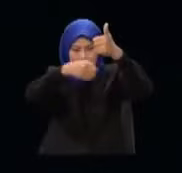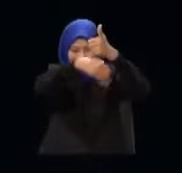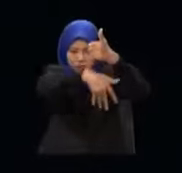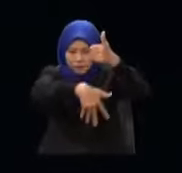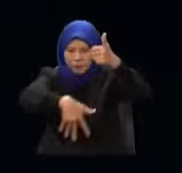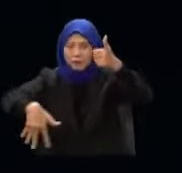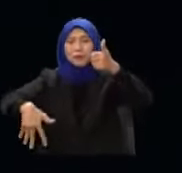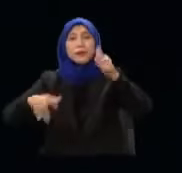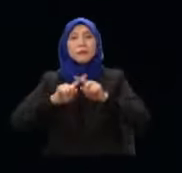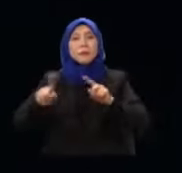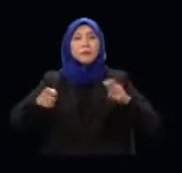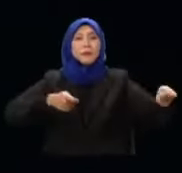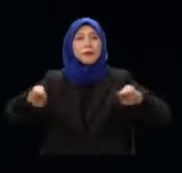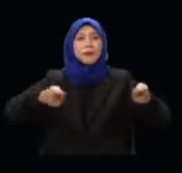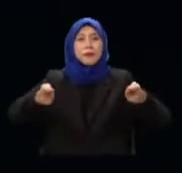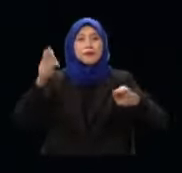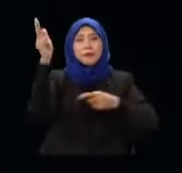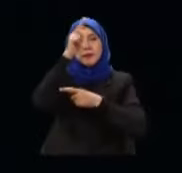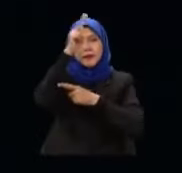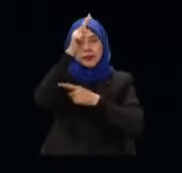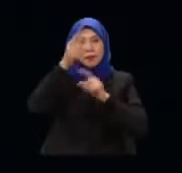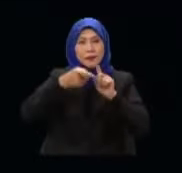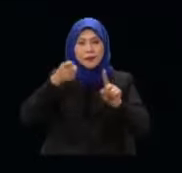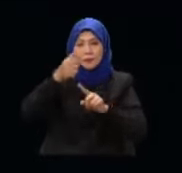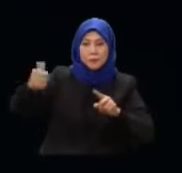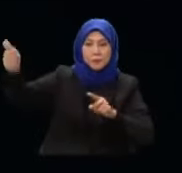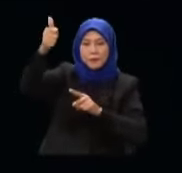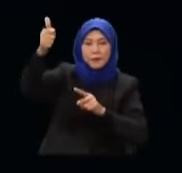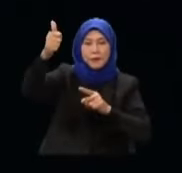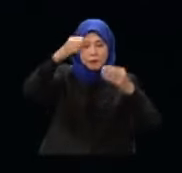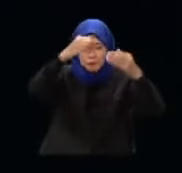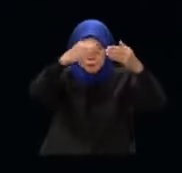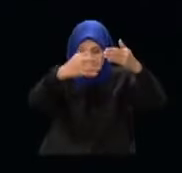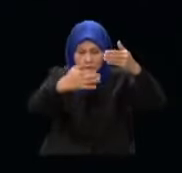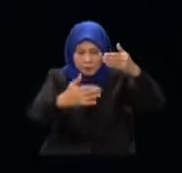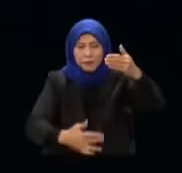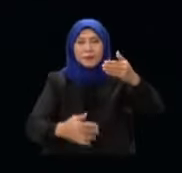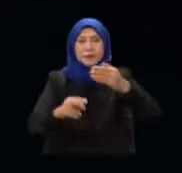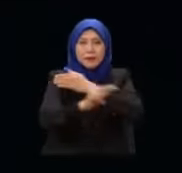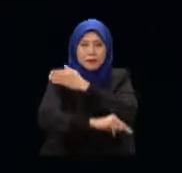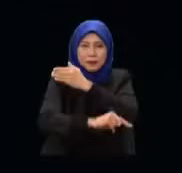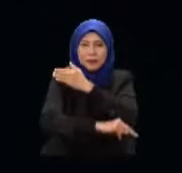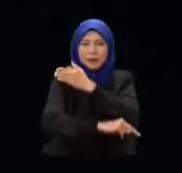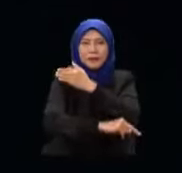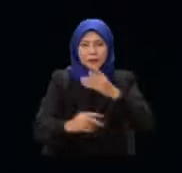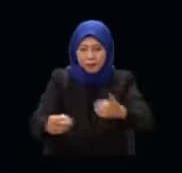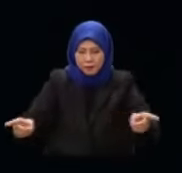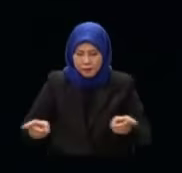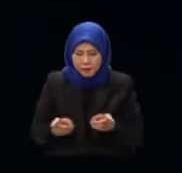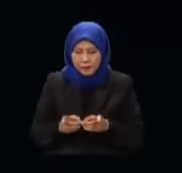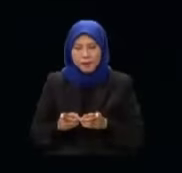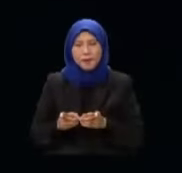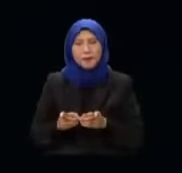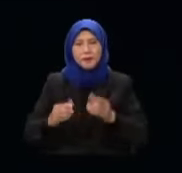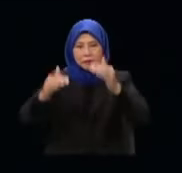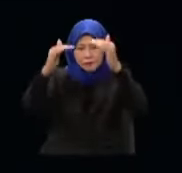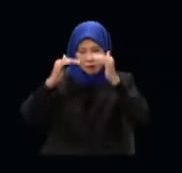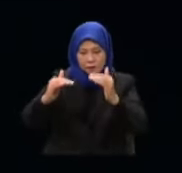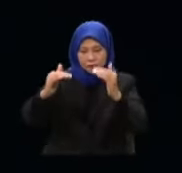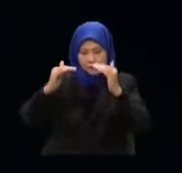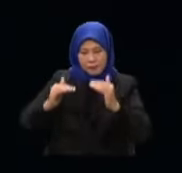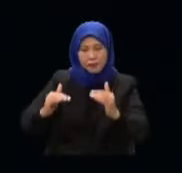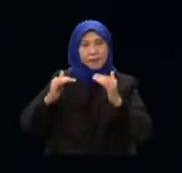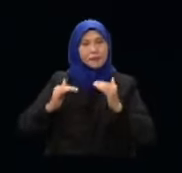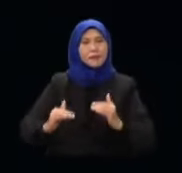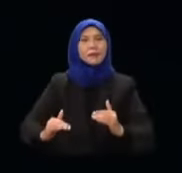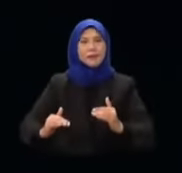urusan pengkaderan kerajaan to daripada atas dia turun sampai ke negeri-negeri turun kepada daerah-daerah turun kepadamu Kim